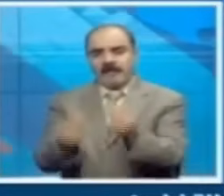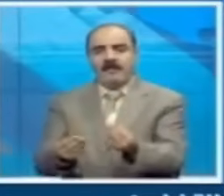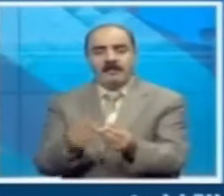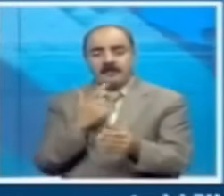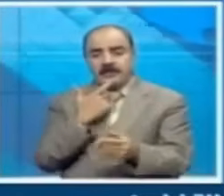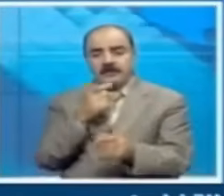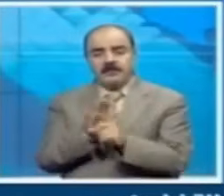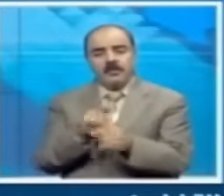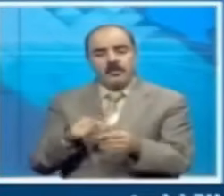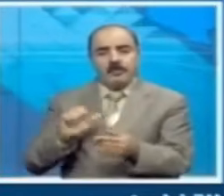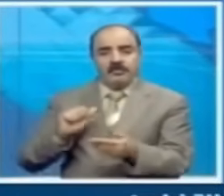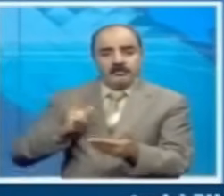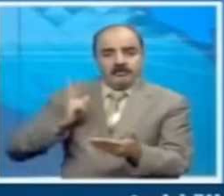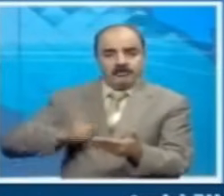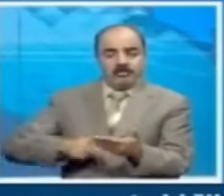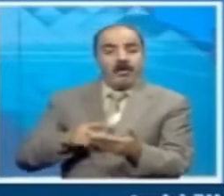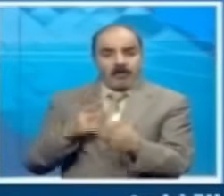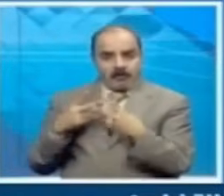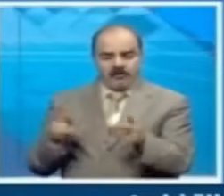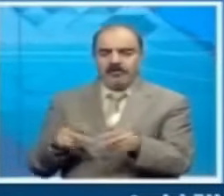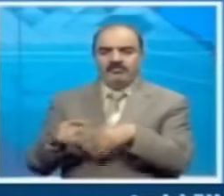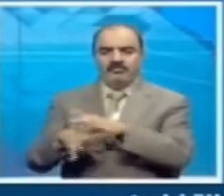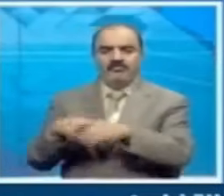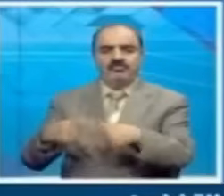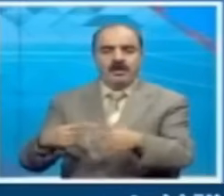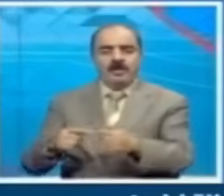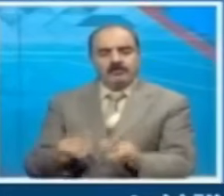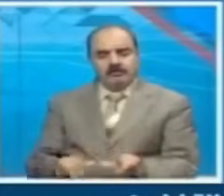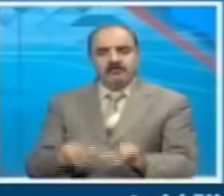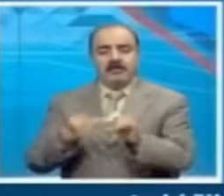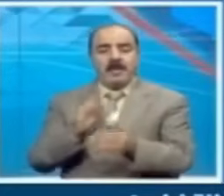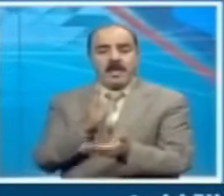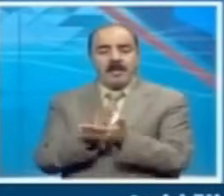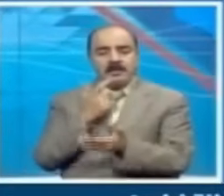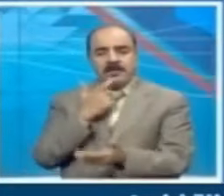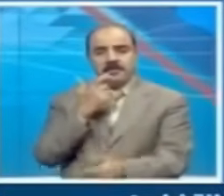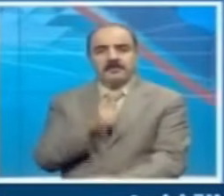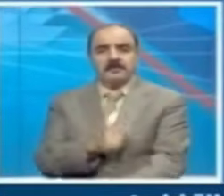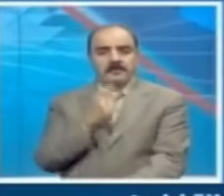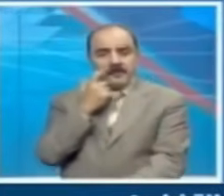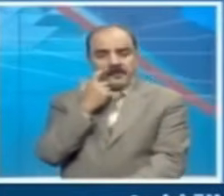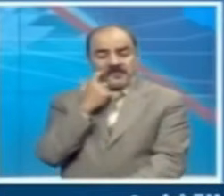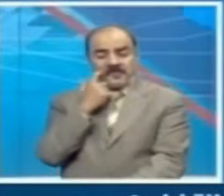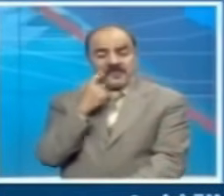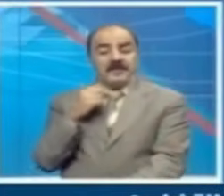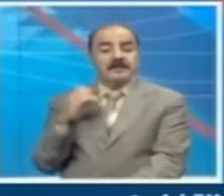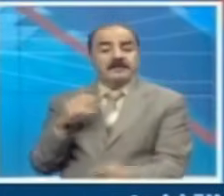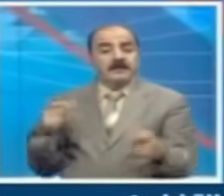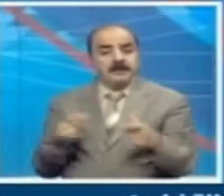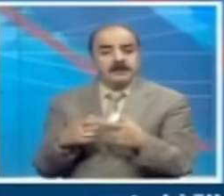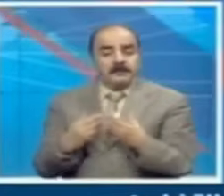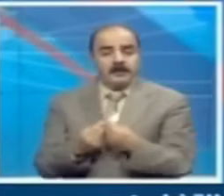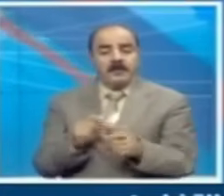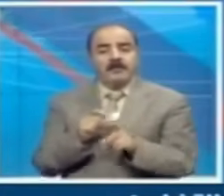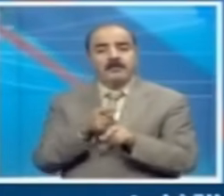كبار السن المقرر إنشاؤه فور إقرار البرلمان لقانون حقوق المسنين. جاء ذلك خلال اجتماع الرئيس السيسي